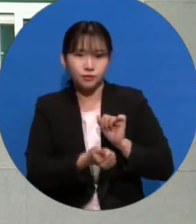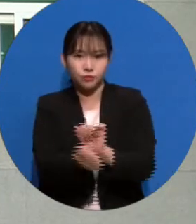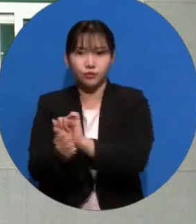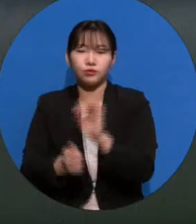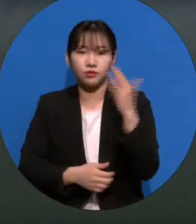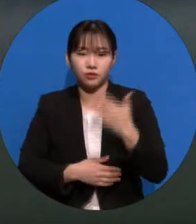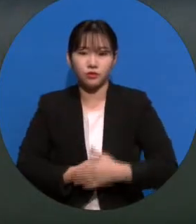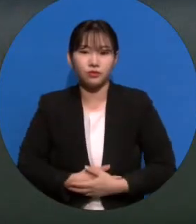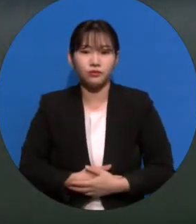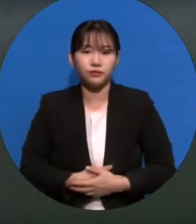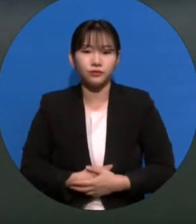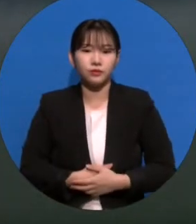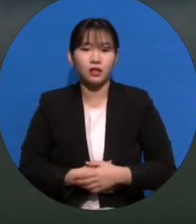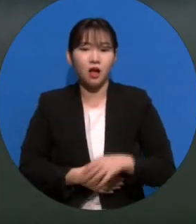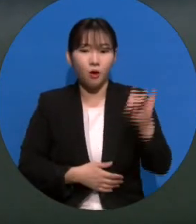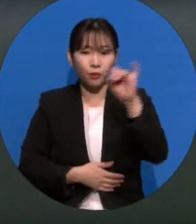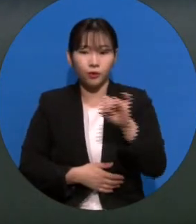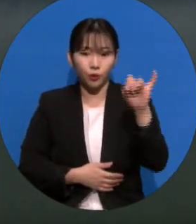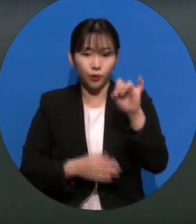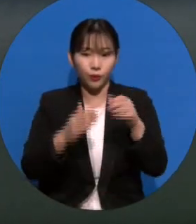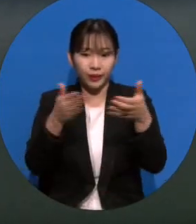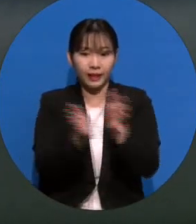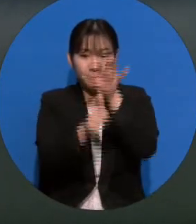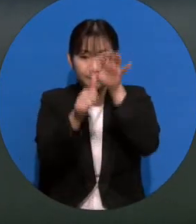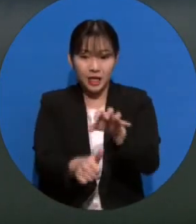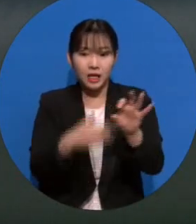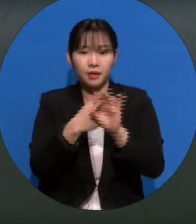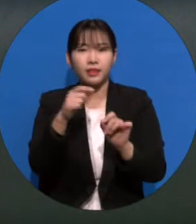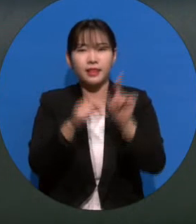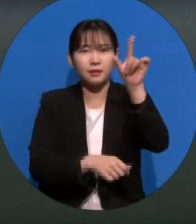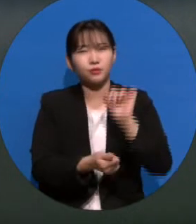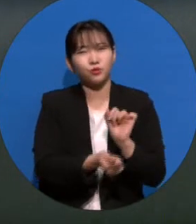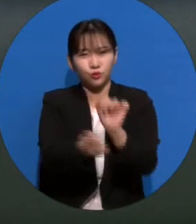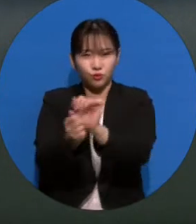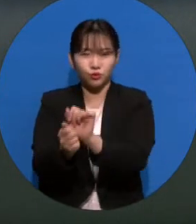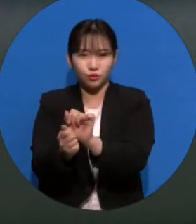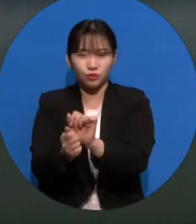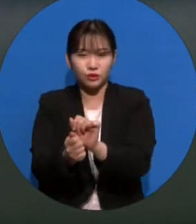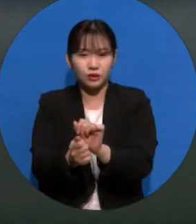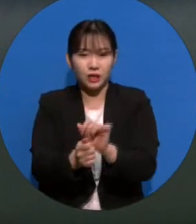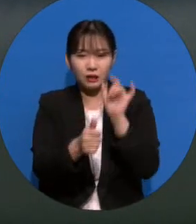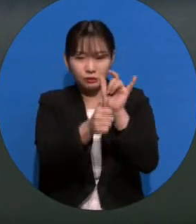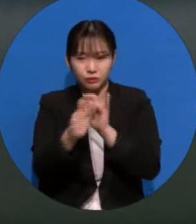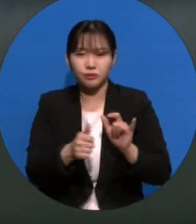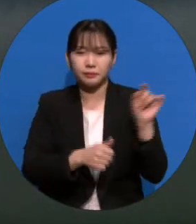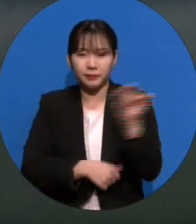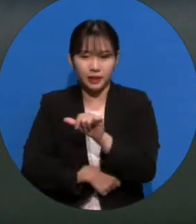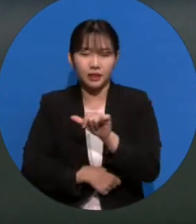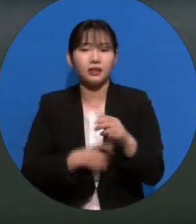있습니다. 이제 오미크론은 코어트 격리하게 되면은 대부분이 확진이 되고 감염이 굉장히 빠르게 되고